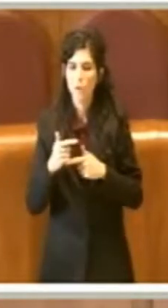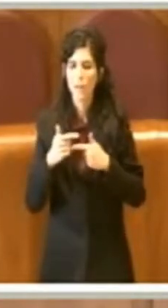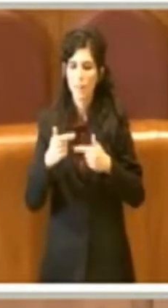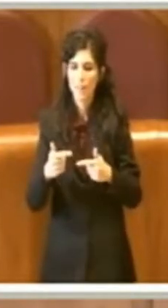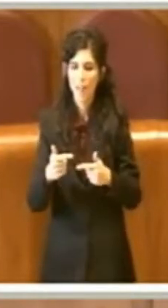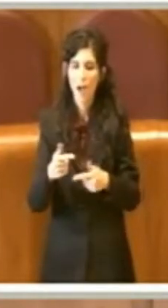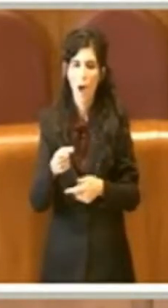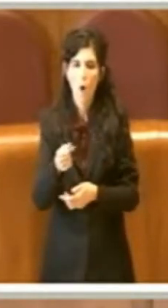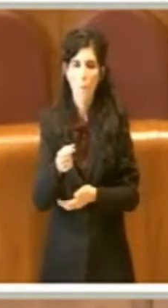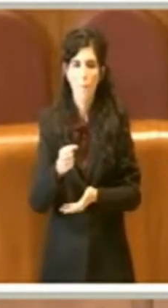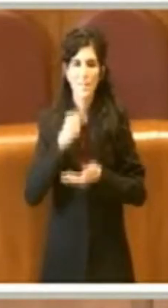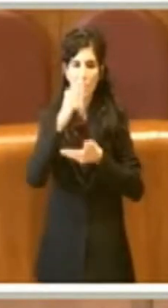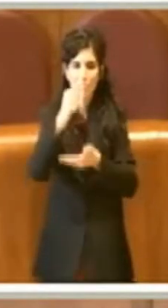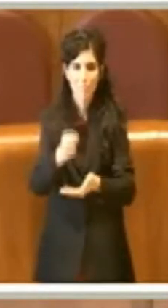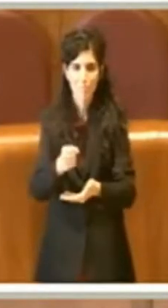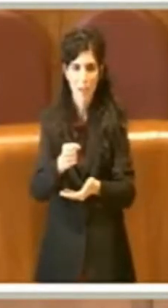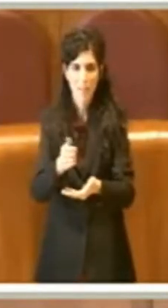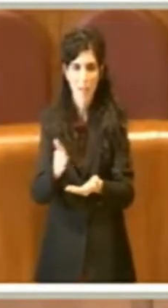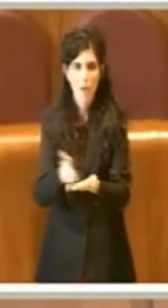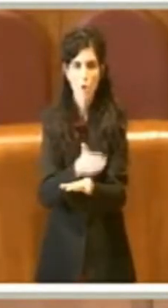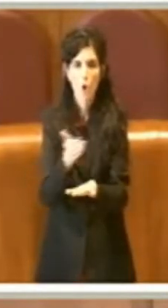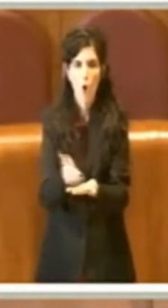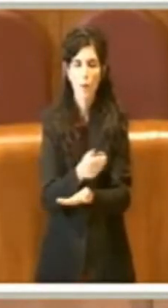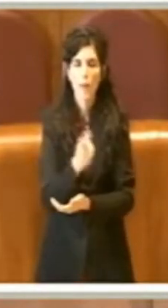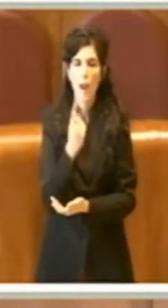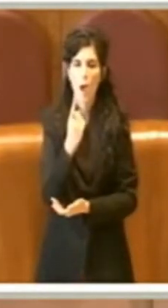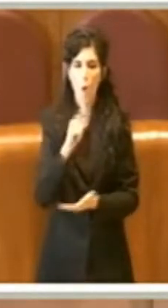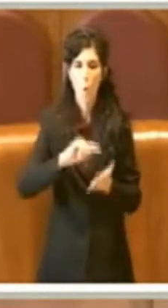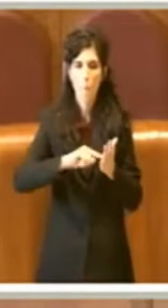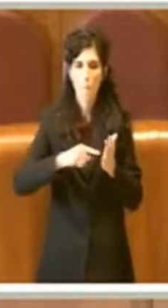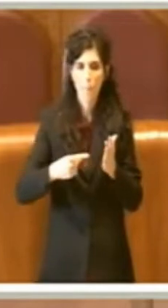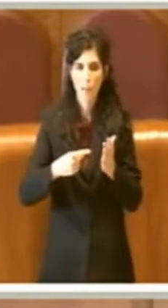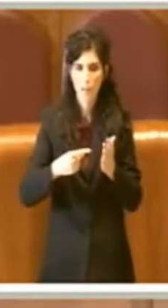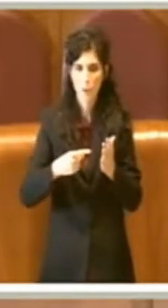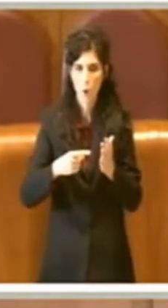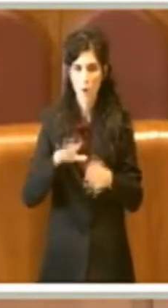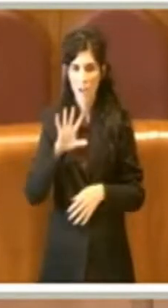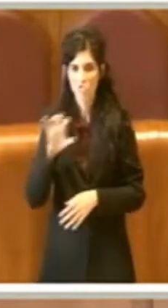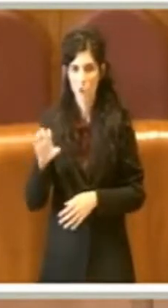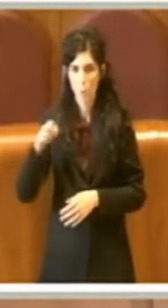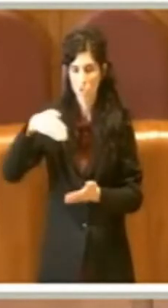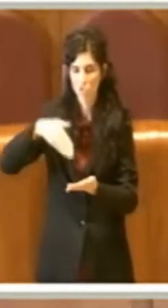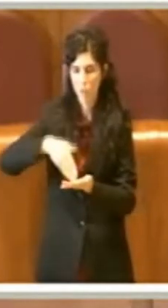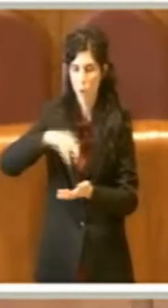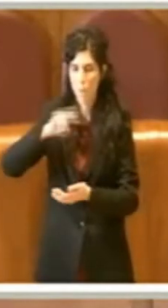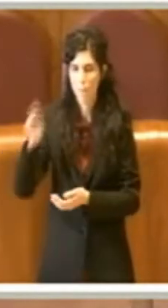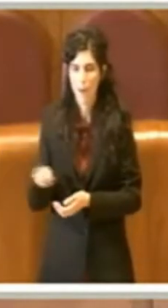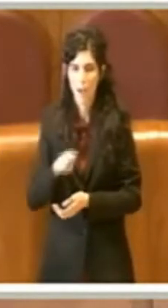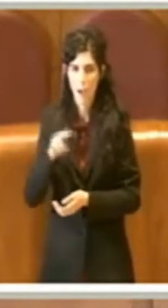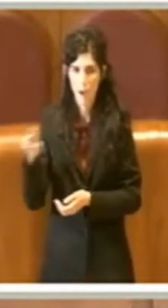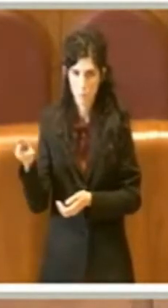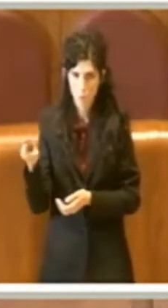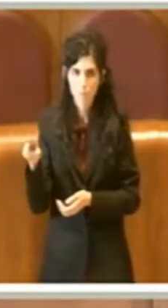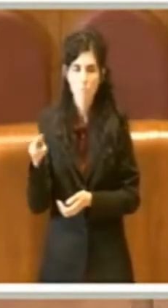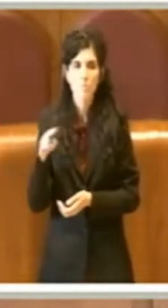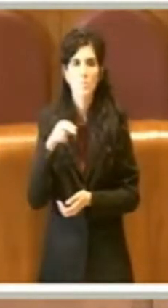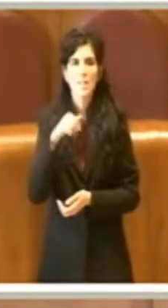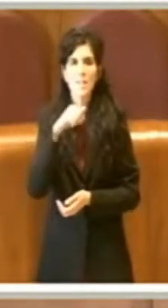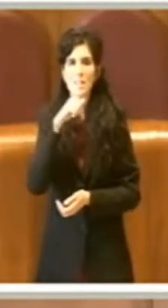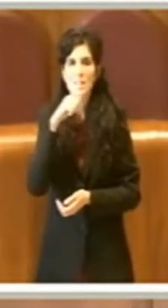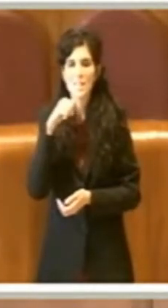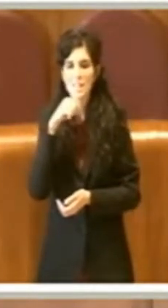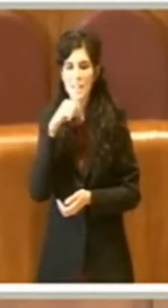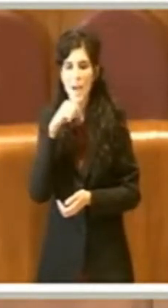di roma capitale circa un milione e mezzo circa un milione e mezzo di spesa appunto per la